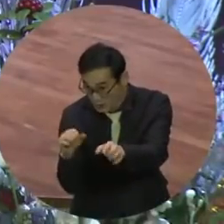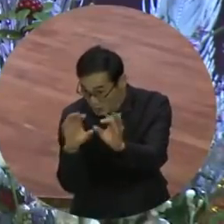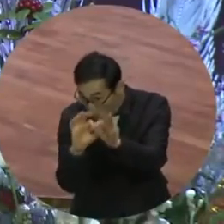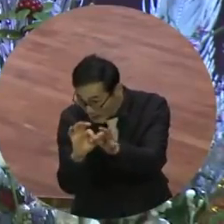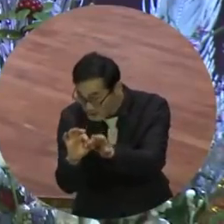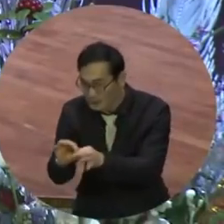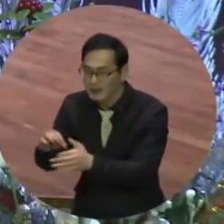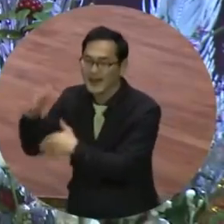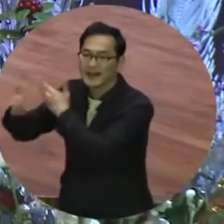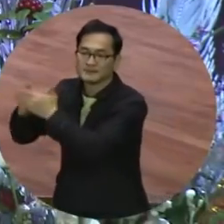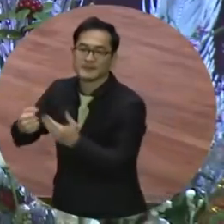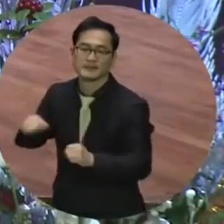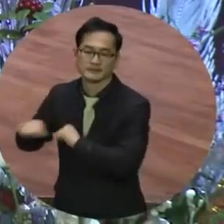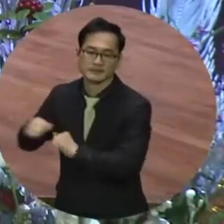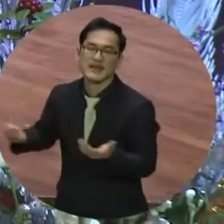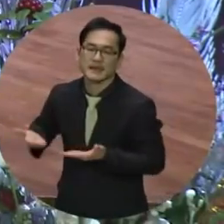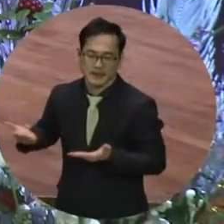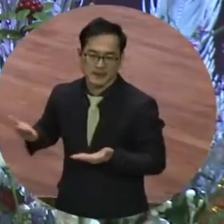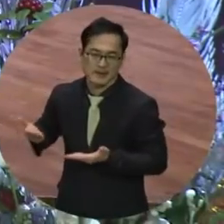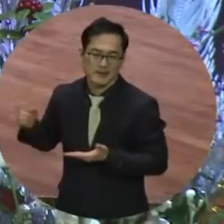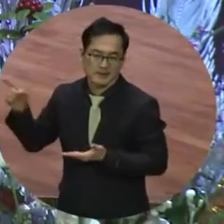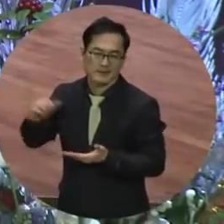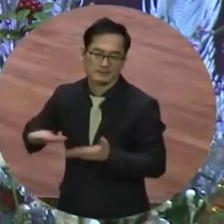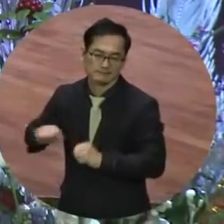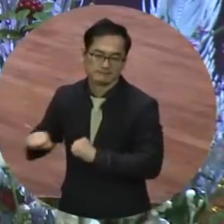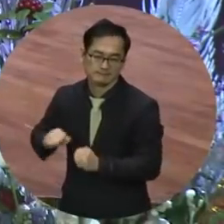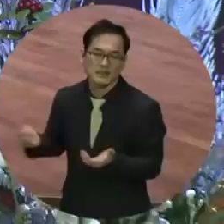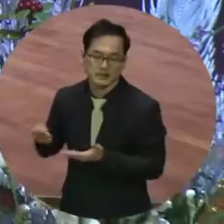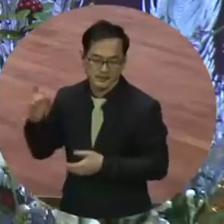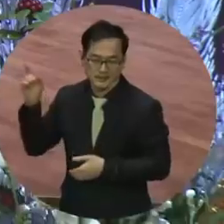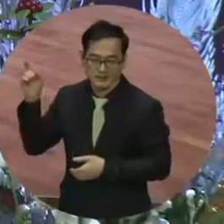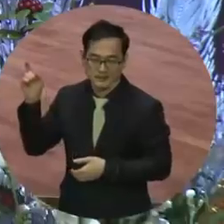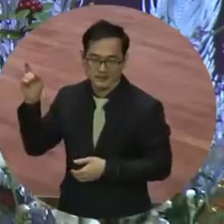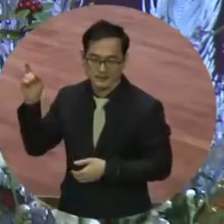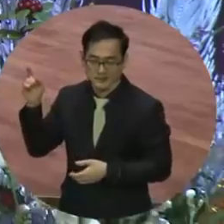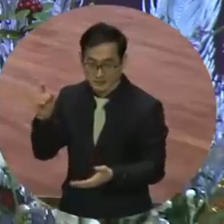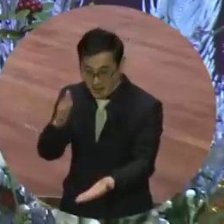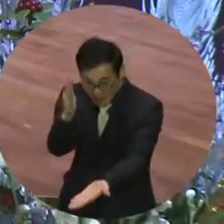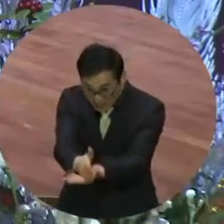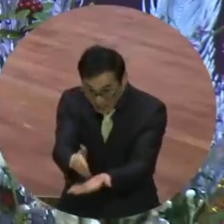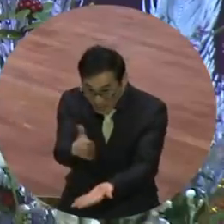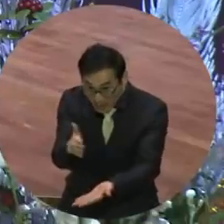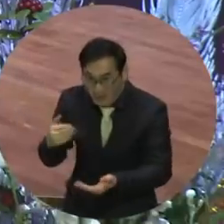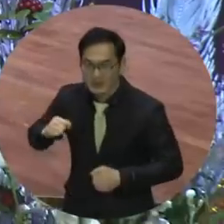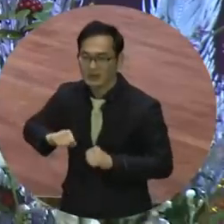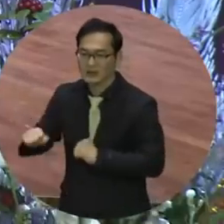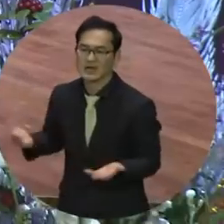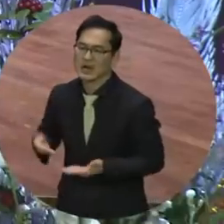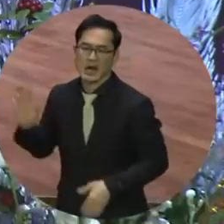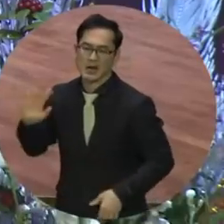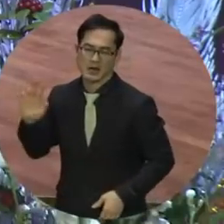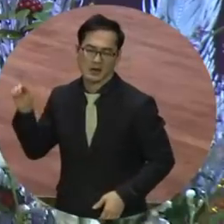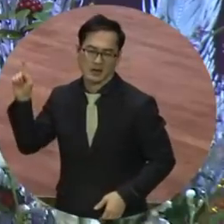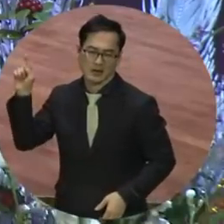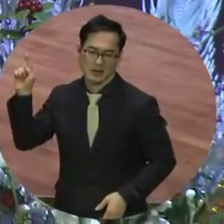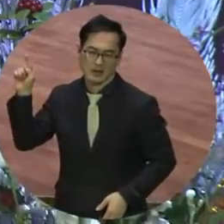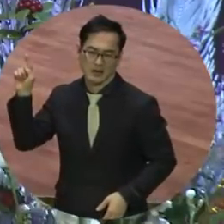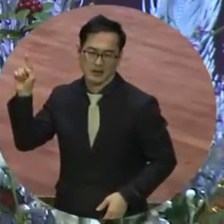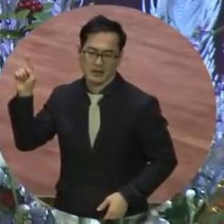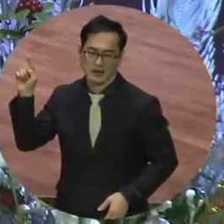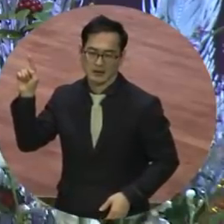돼요. 신앙생활 어려운 거 하나도 없어요. 성도 여러분 기도가 나를